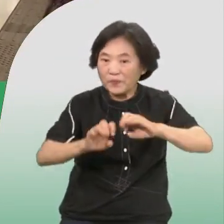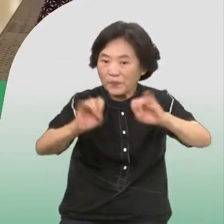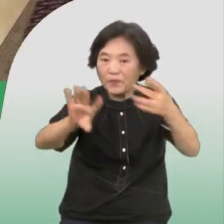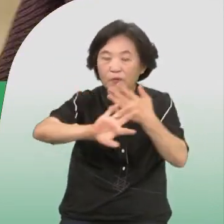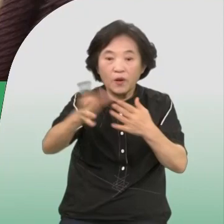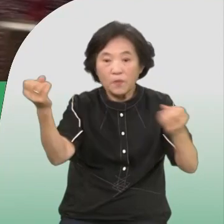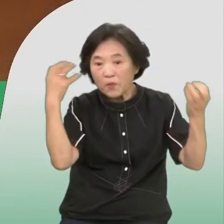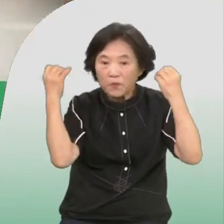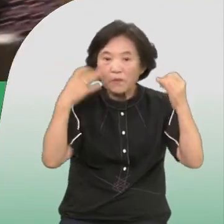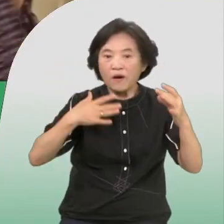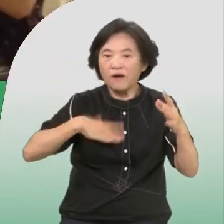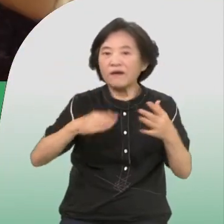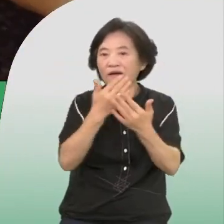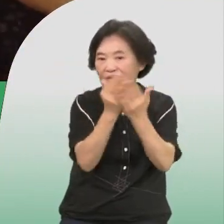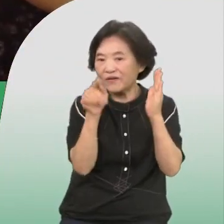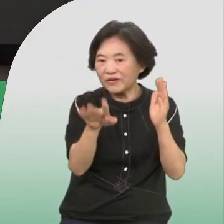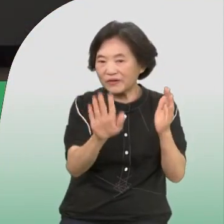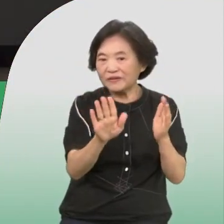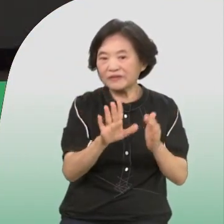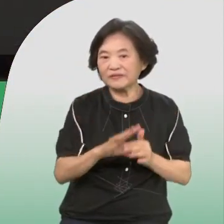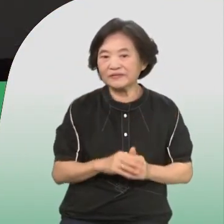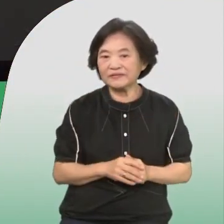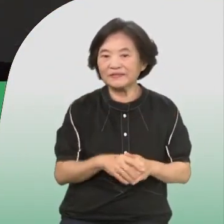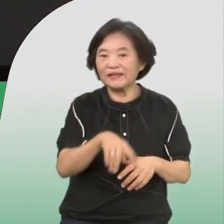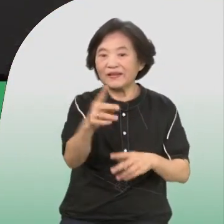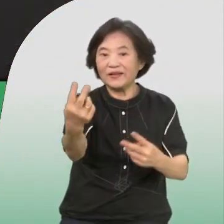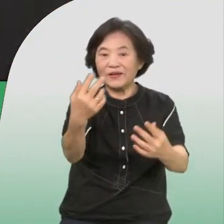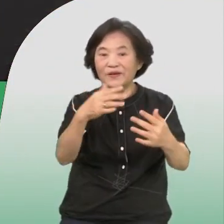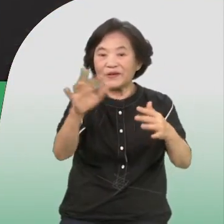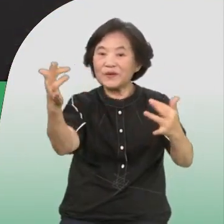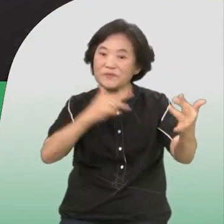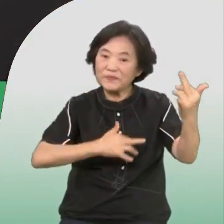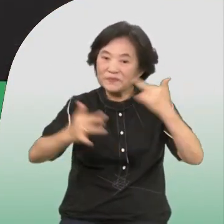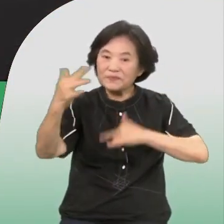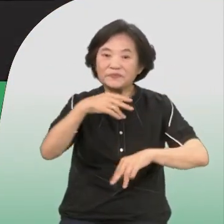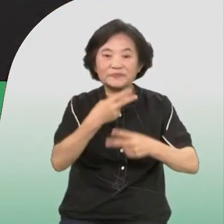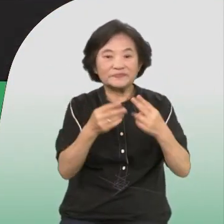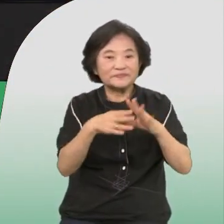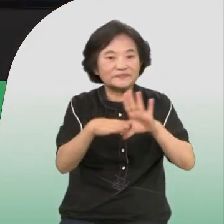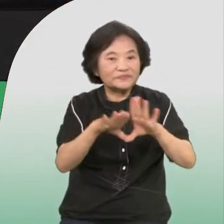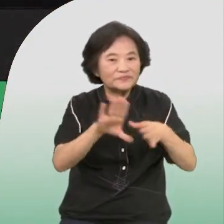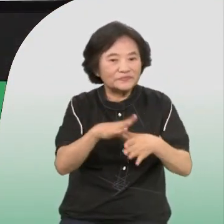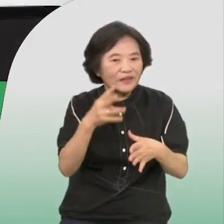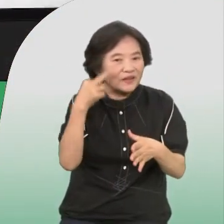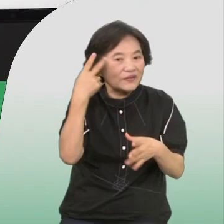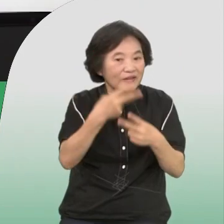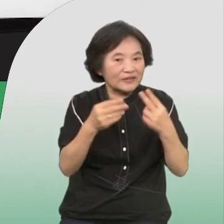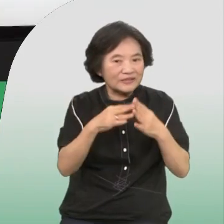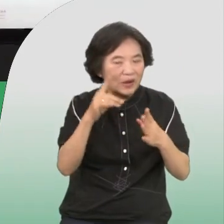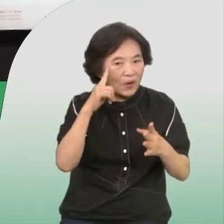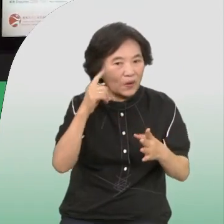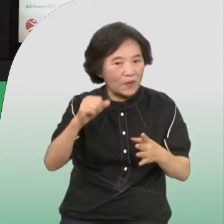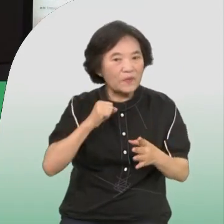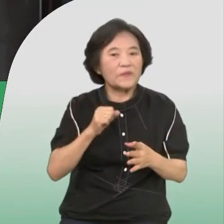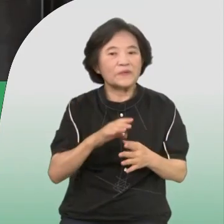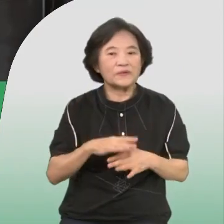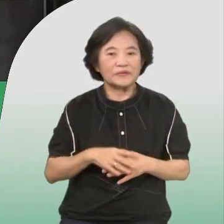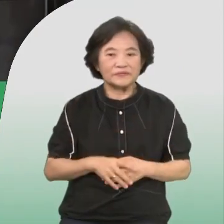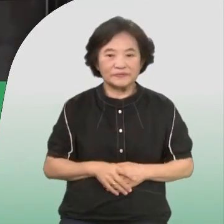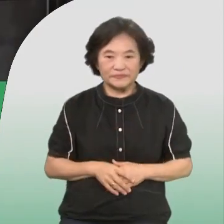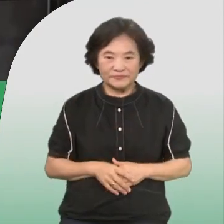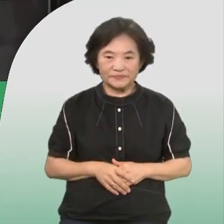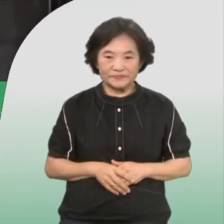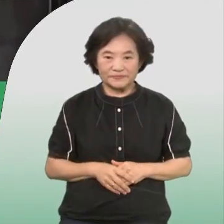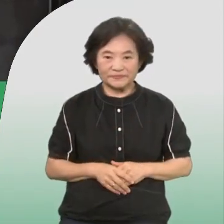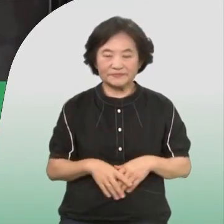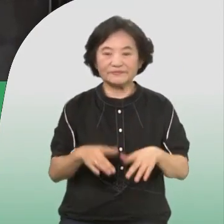朋友第一项博览会的消息，来台湾看到客家文化，感受客家的魅力。 那像是在